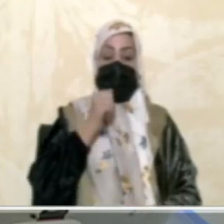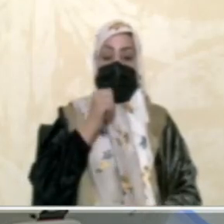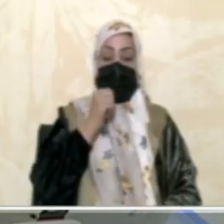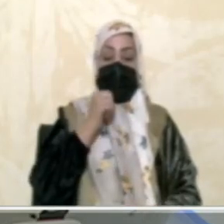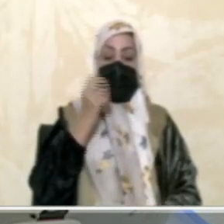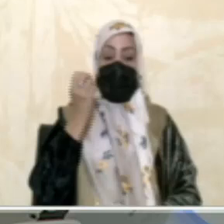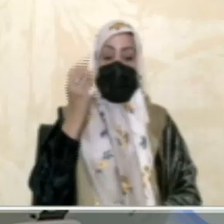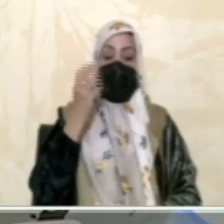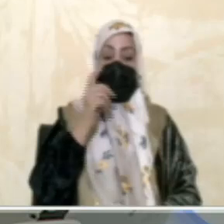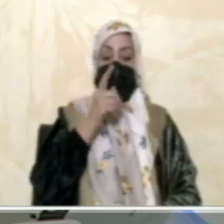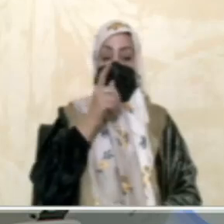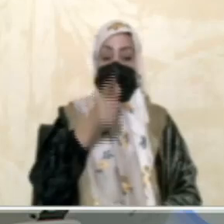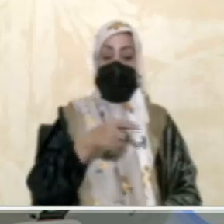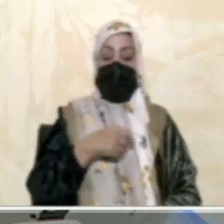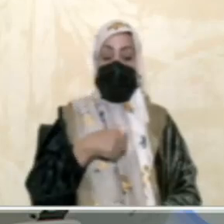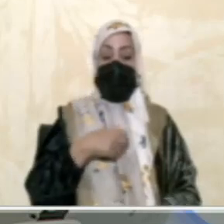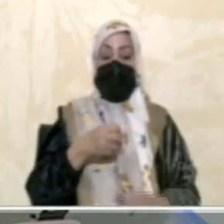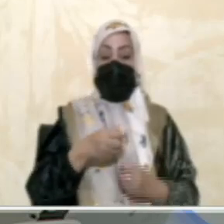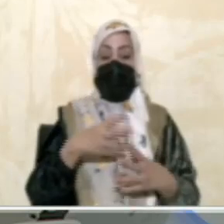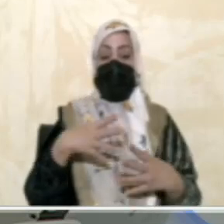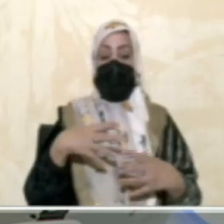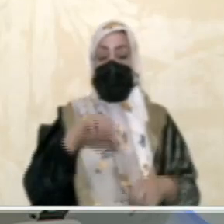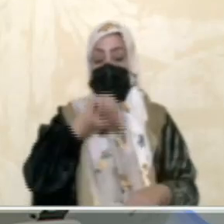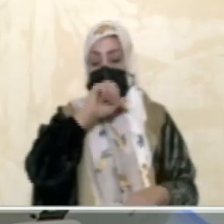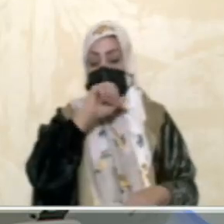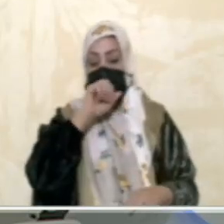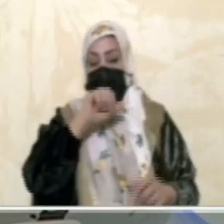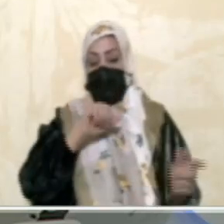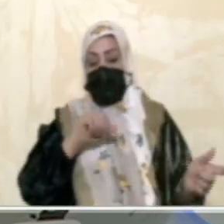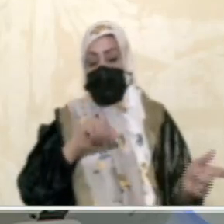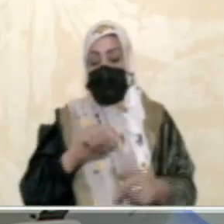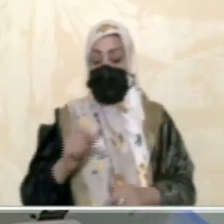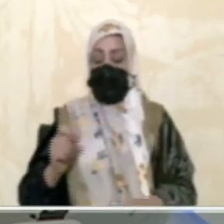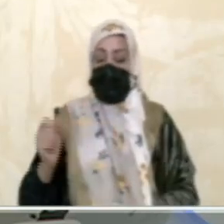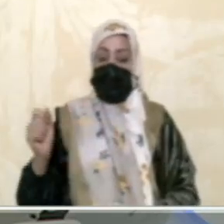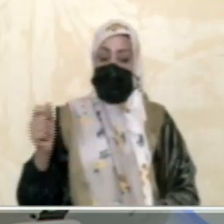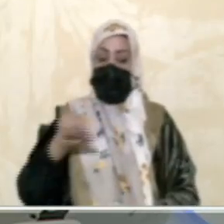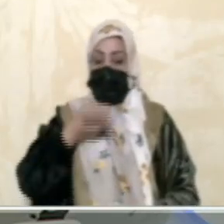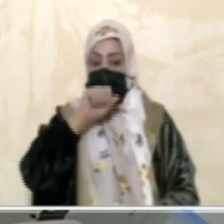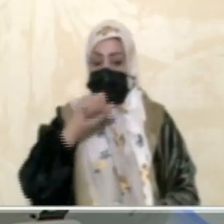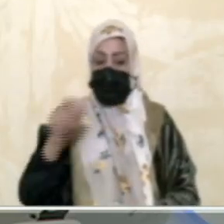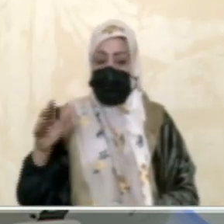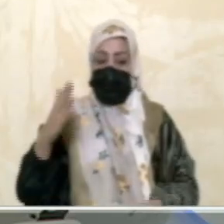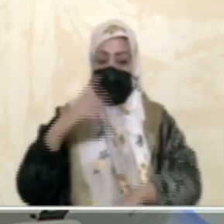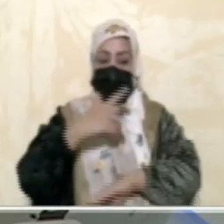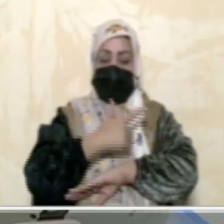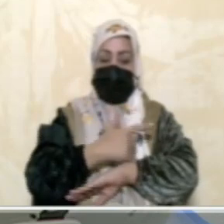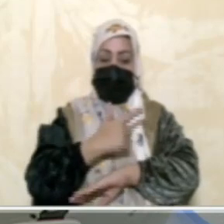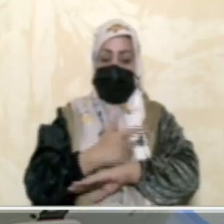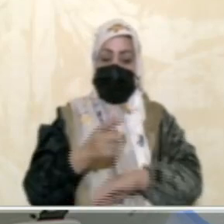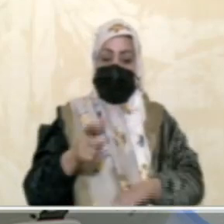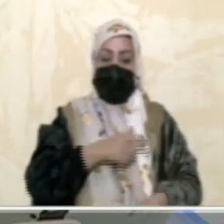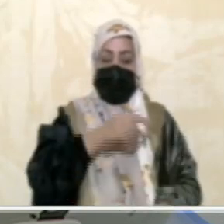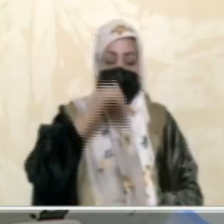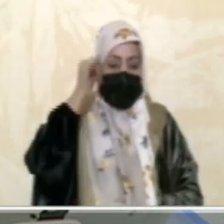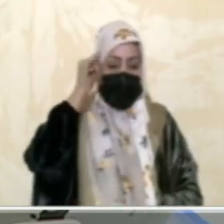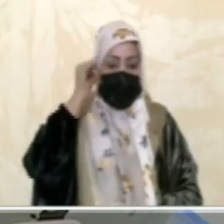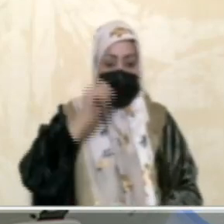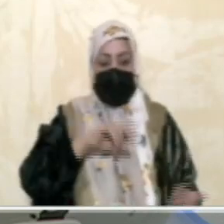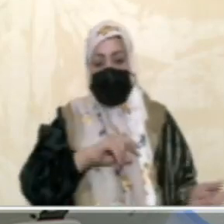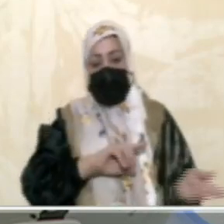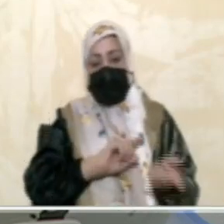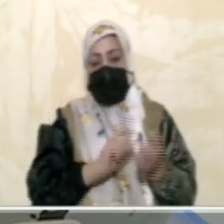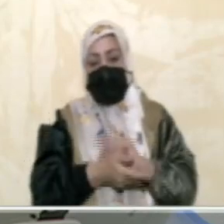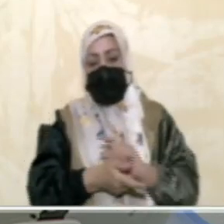لكن ليس من الفاتحه والبقره وهكذا الى الناس قال انعكست قريت جزء عمه اولا ثم قرات جزء